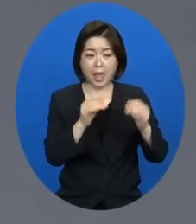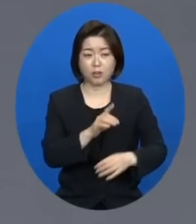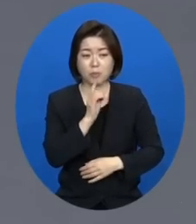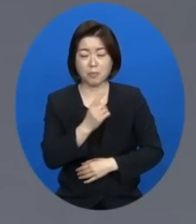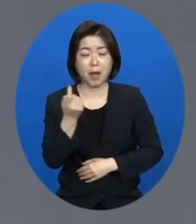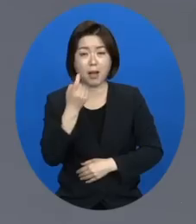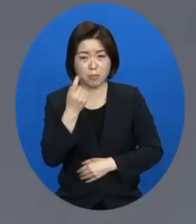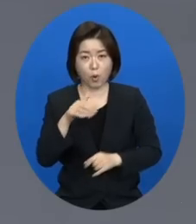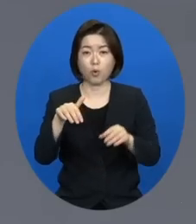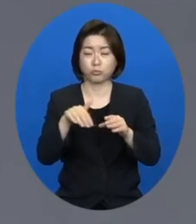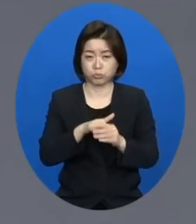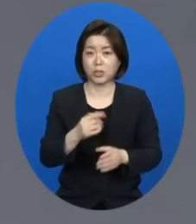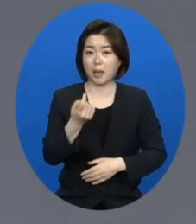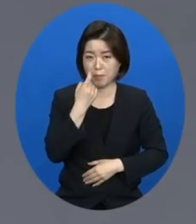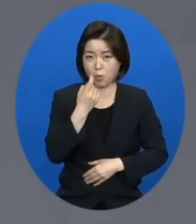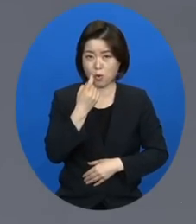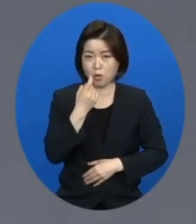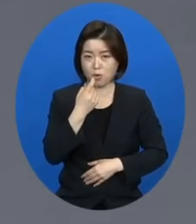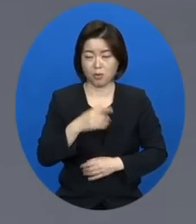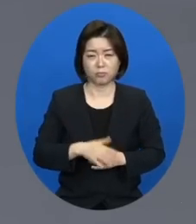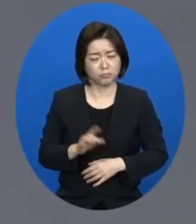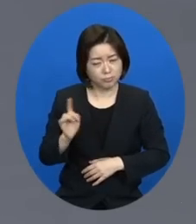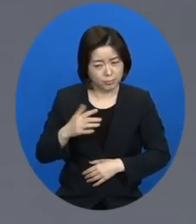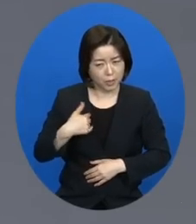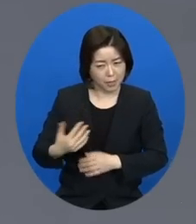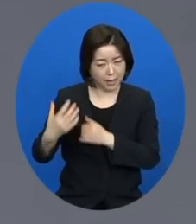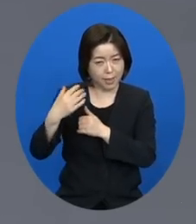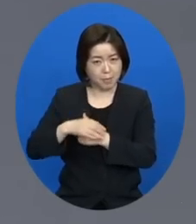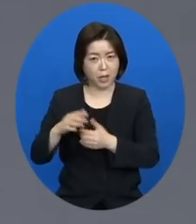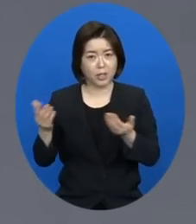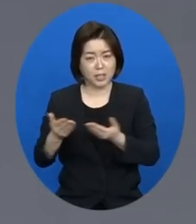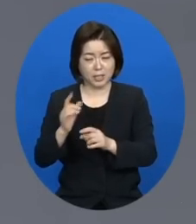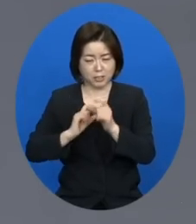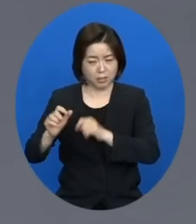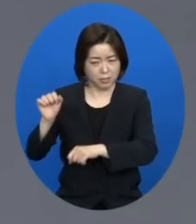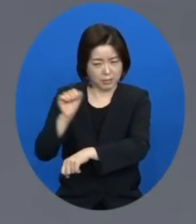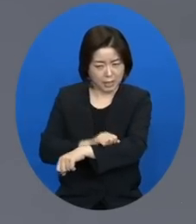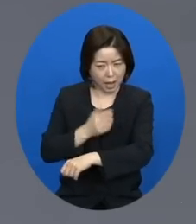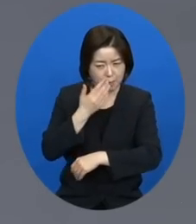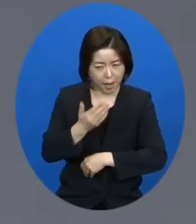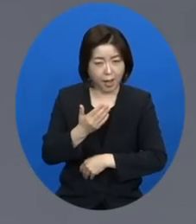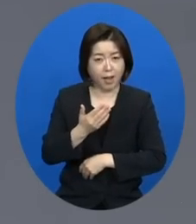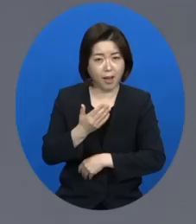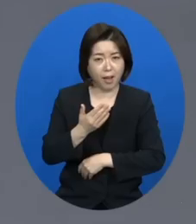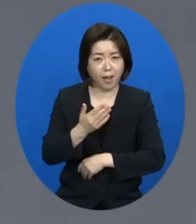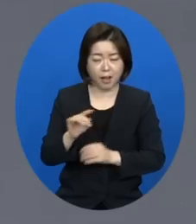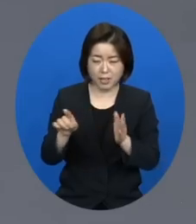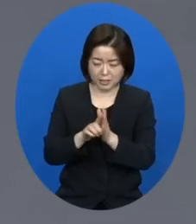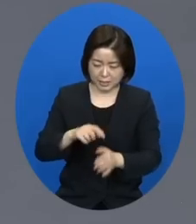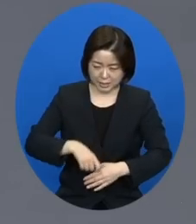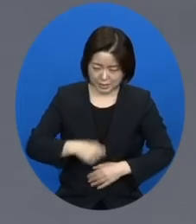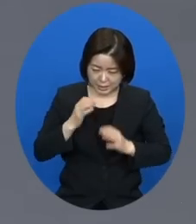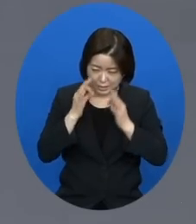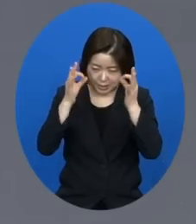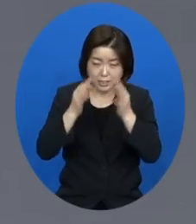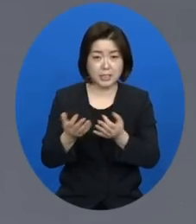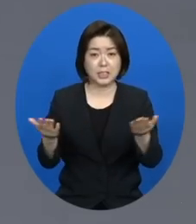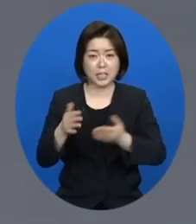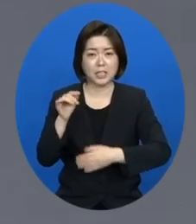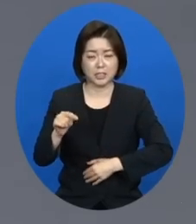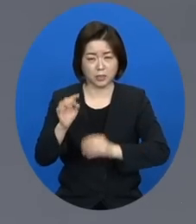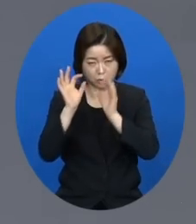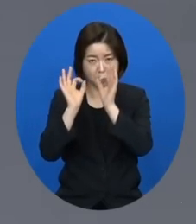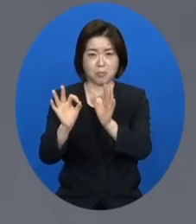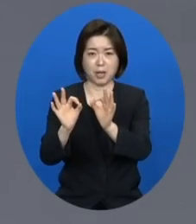배우고 문화를 배우고 어떻게 하면 내가 맡겨진 이 일을 더 잘할 수 있을까? 신실하게 일했던 것을 보게